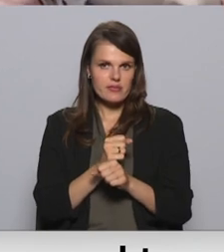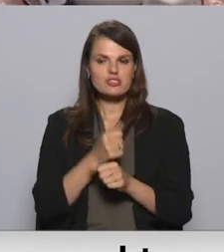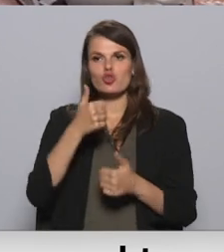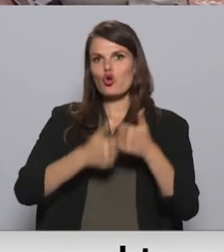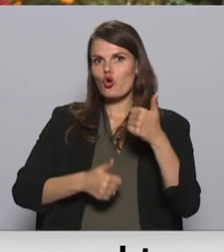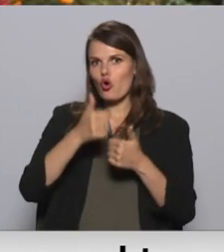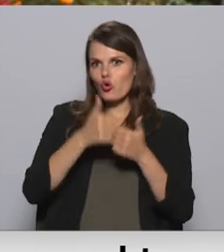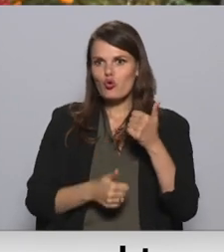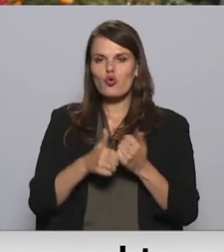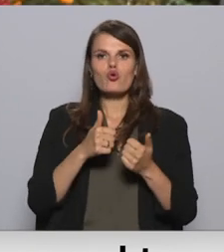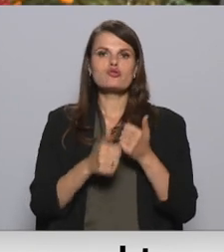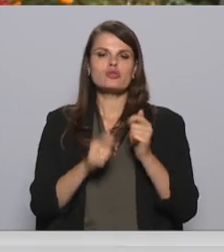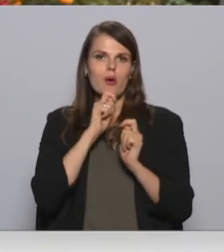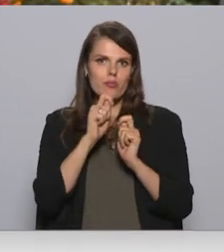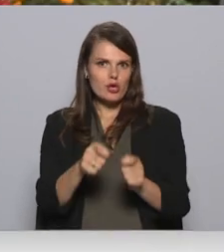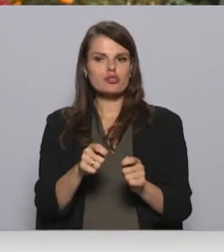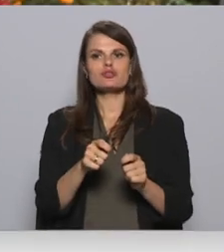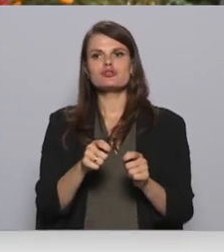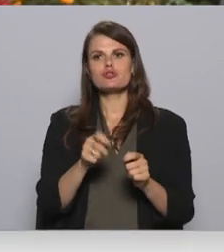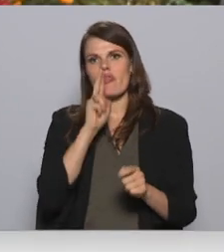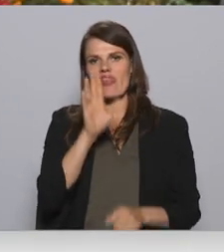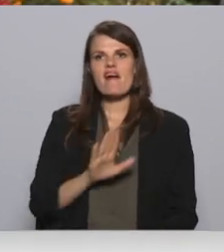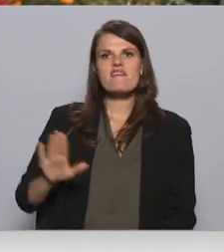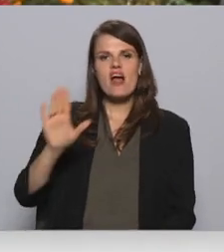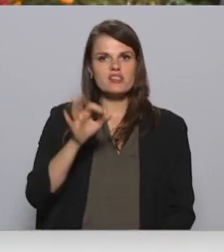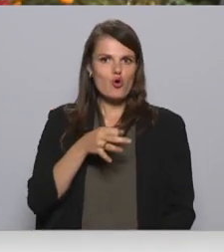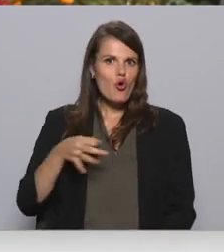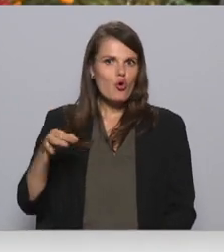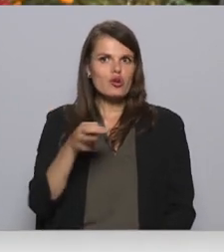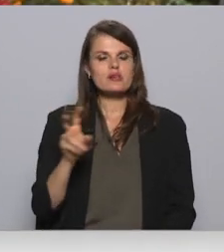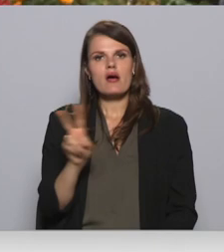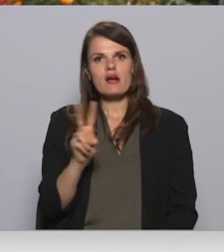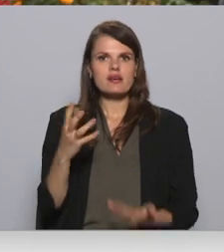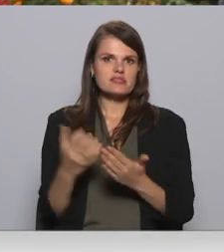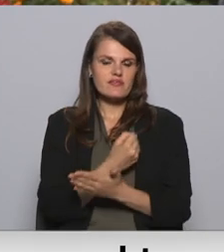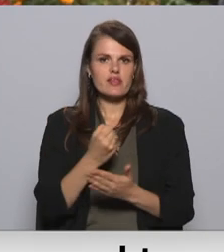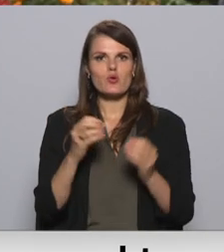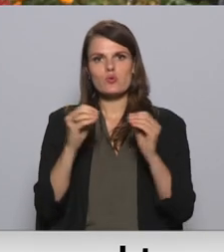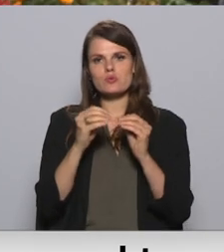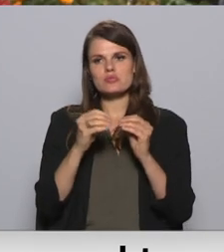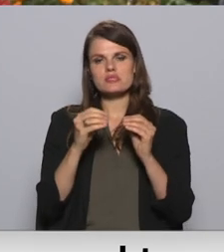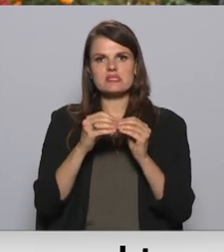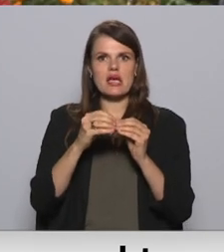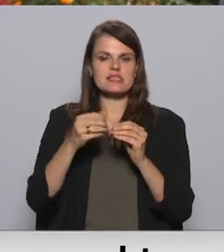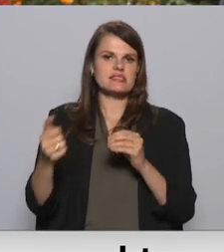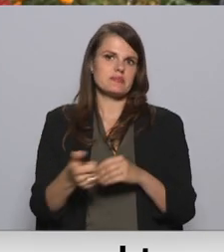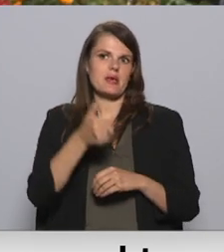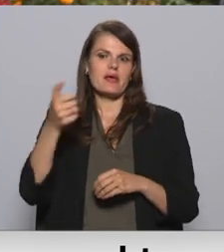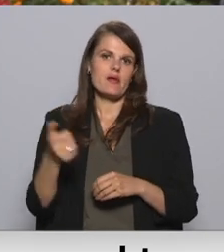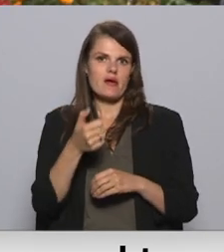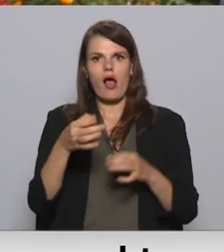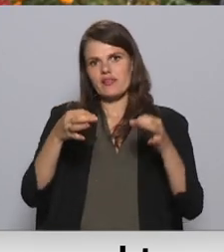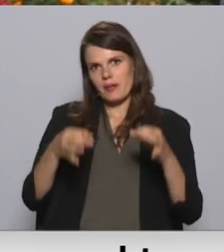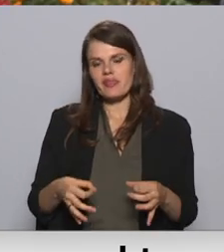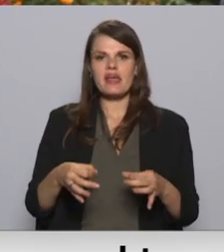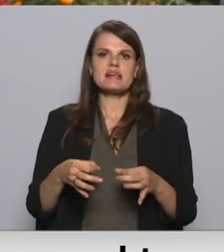konkursu, konkursā piešķirt no šī nebalstiskai organizācijai, kas vinē uz 10 gadu